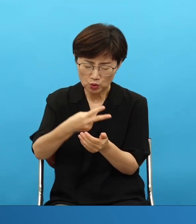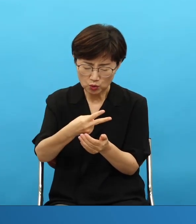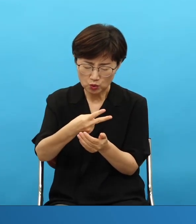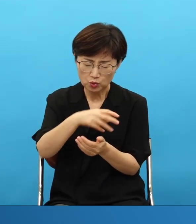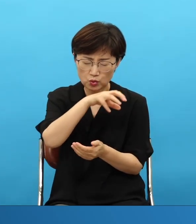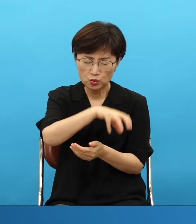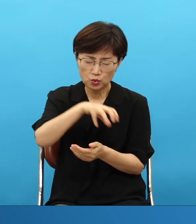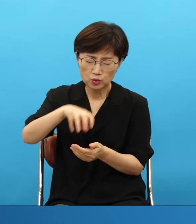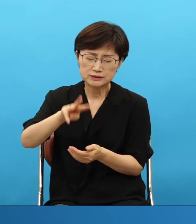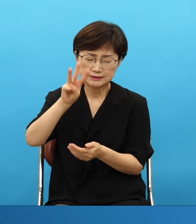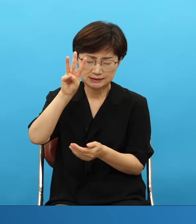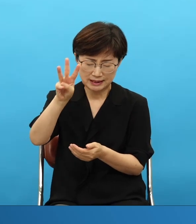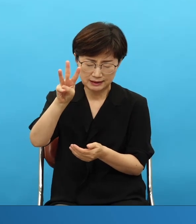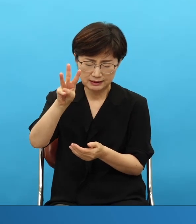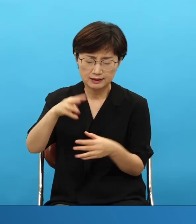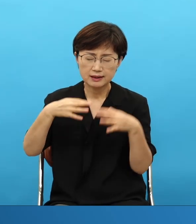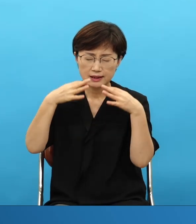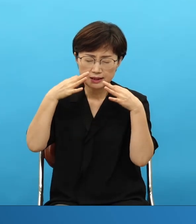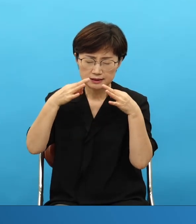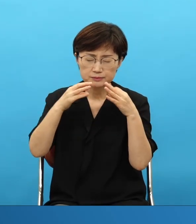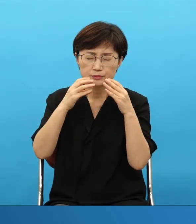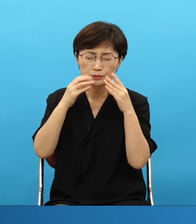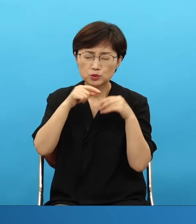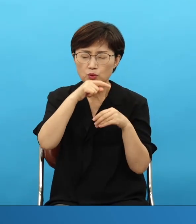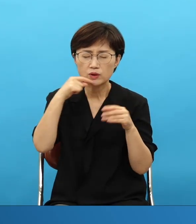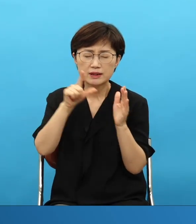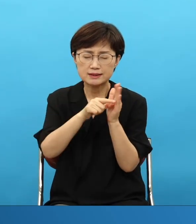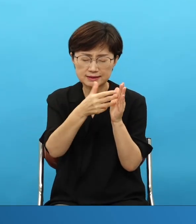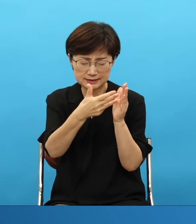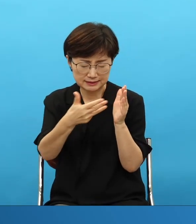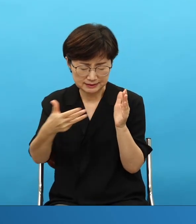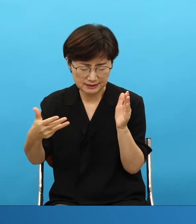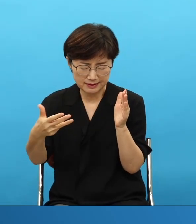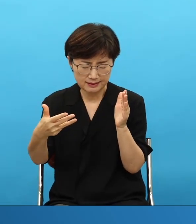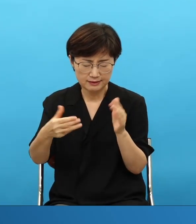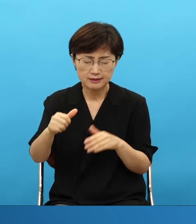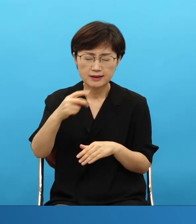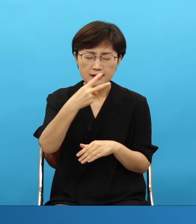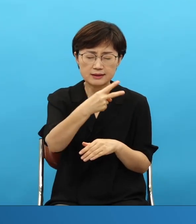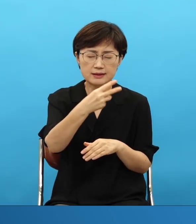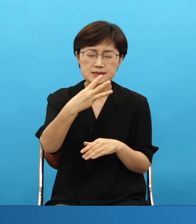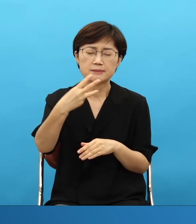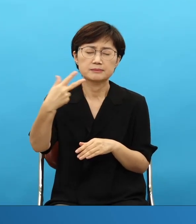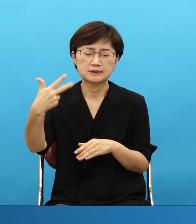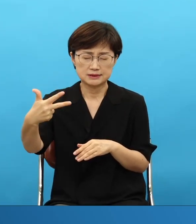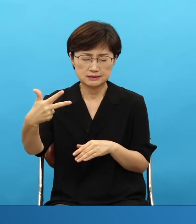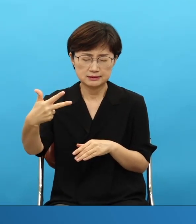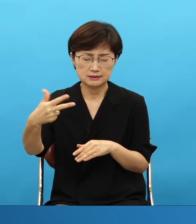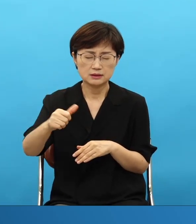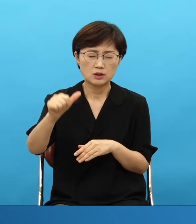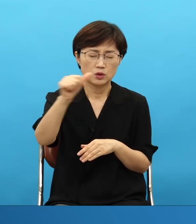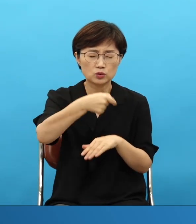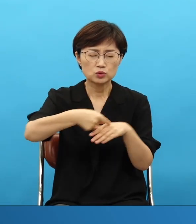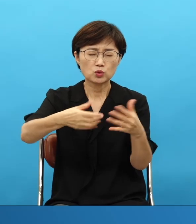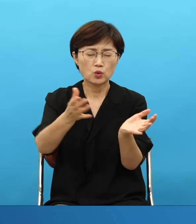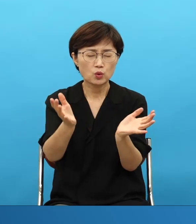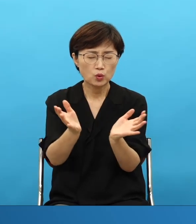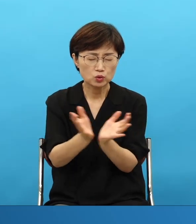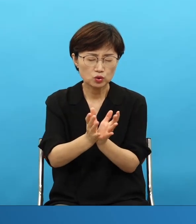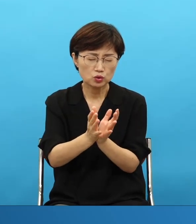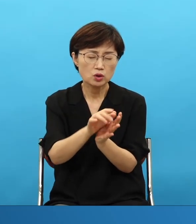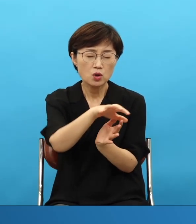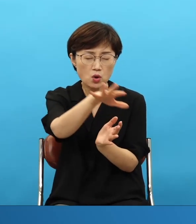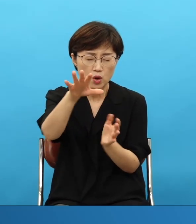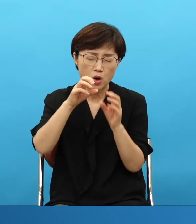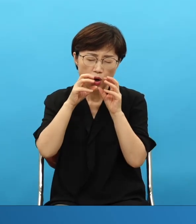뜰 금토일 시대 237과 5천 종족의 주역들이 일어날 줄 믿습니다. We believe the